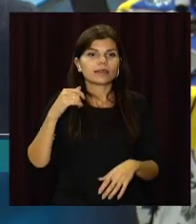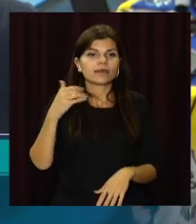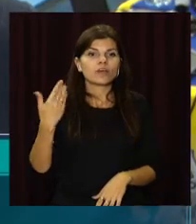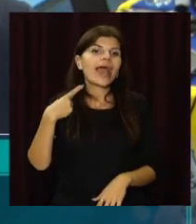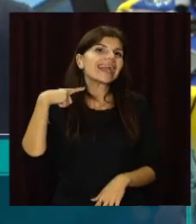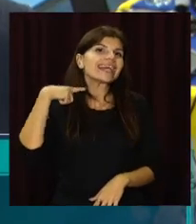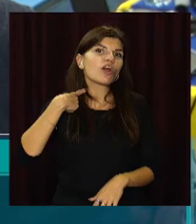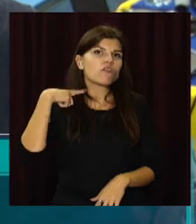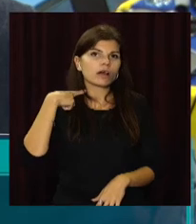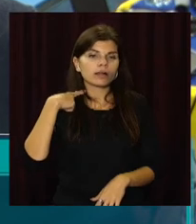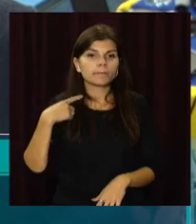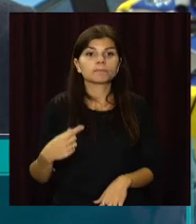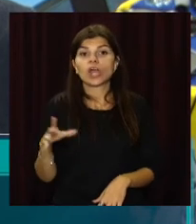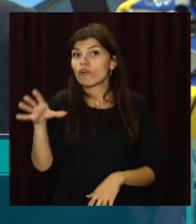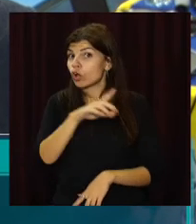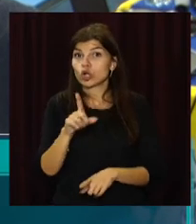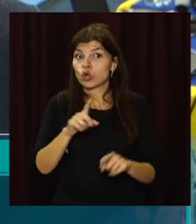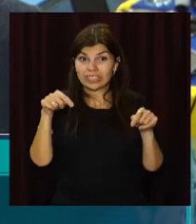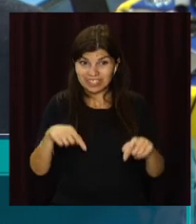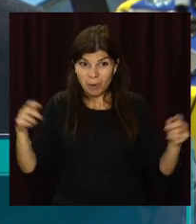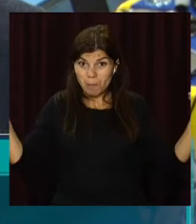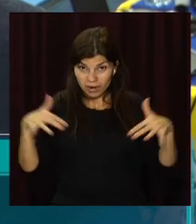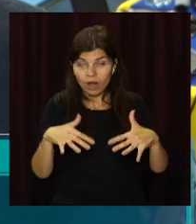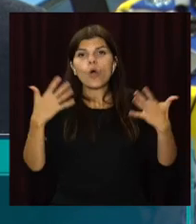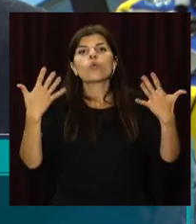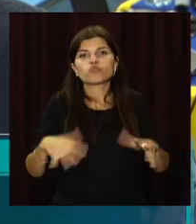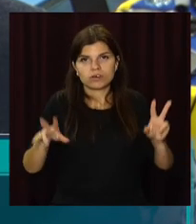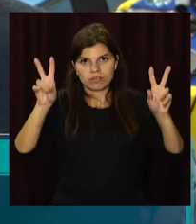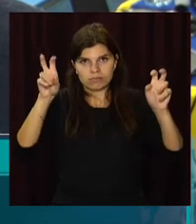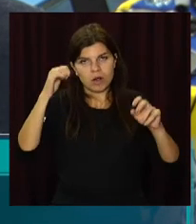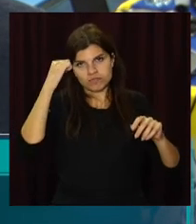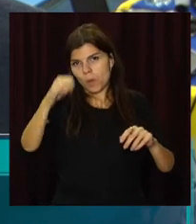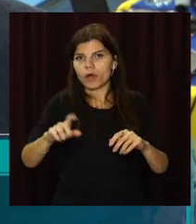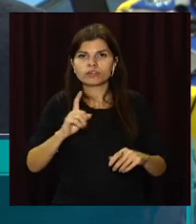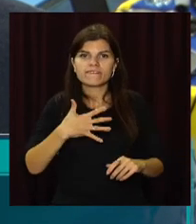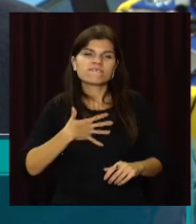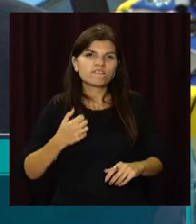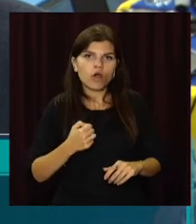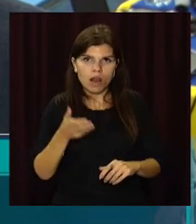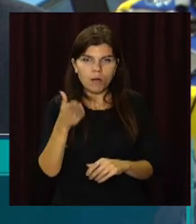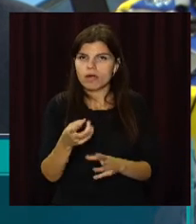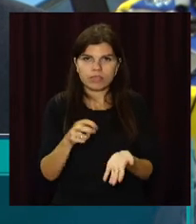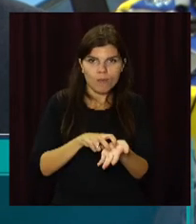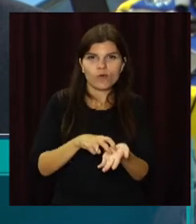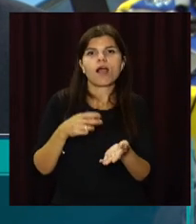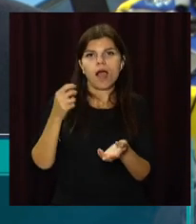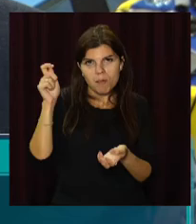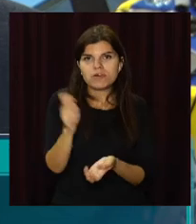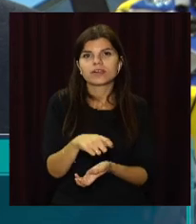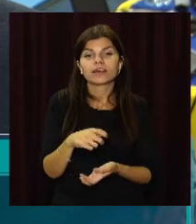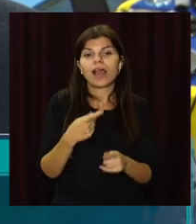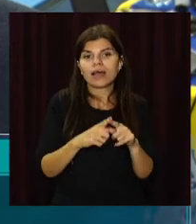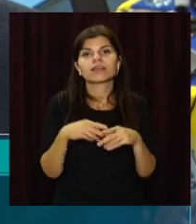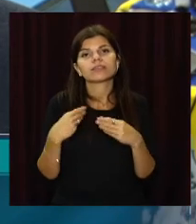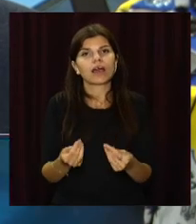вони все тут, вони вже побідітелі. І я думаю, що це дасть їм... Каждому